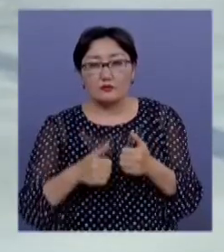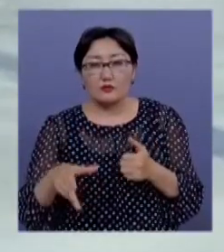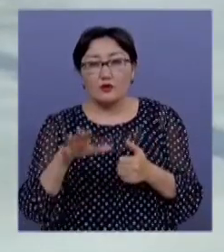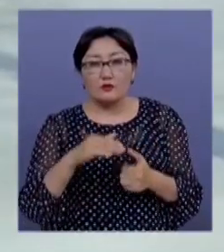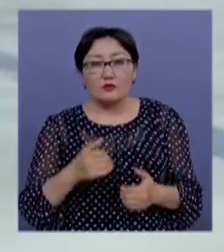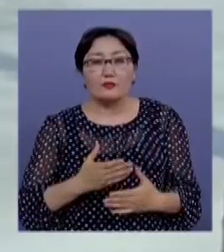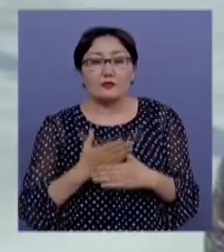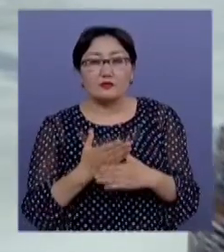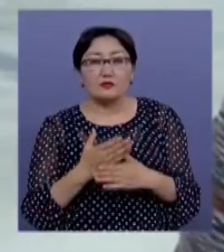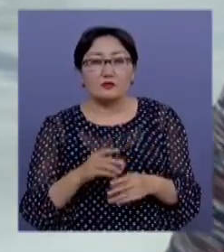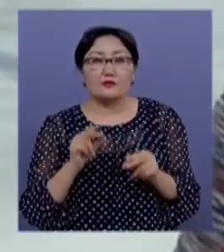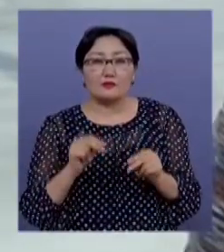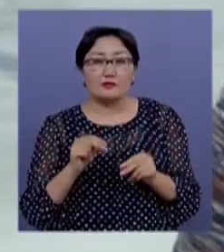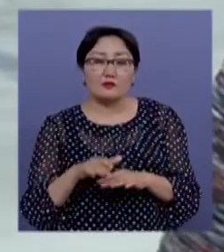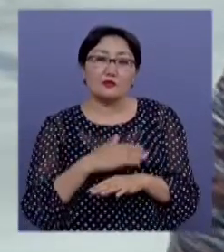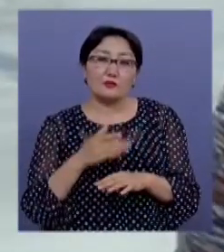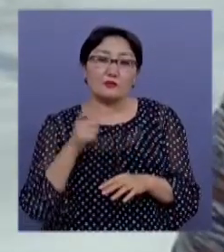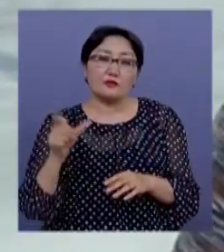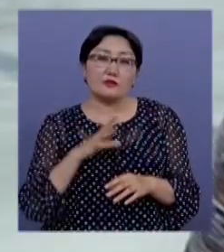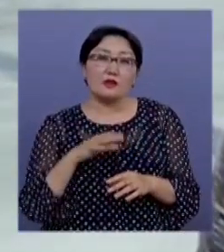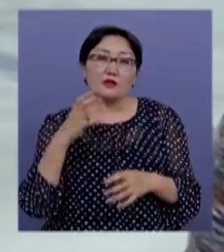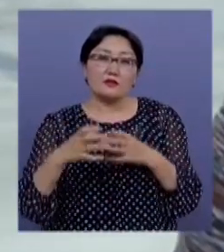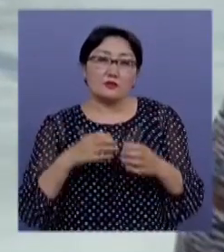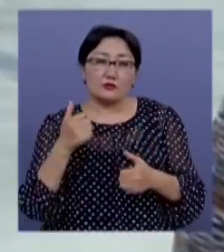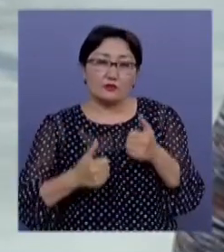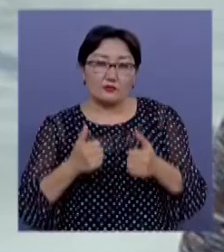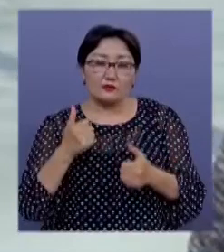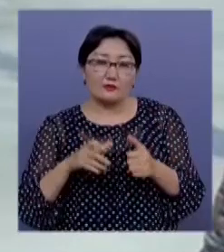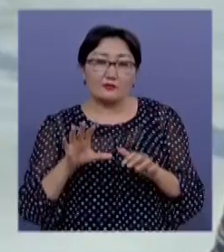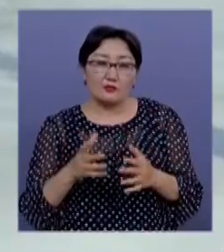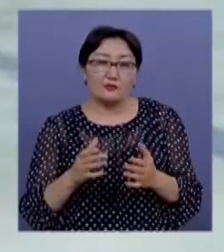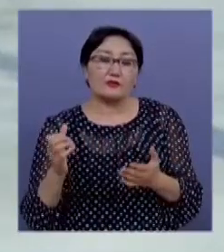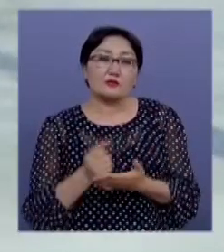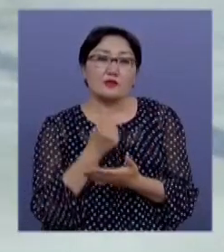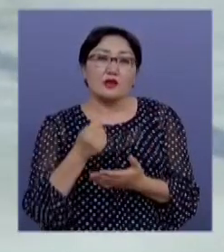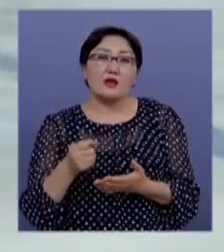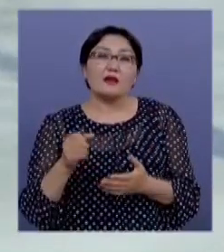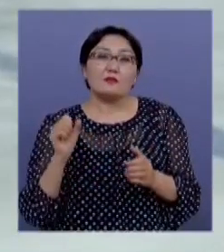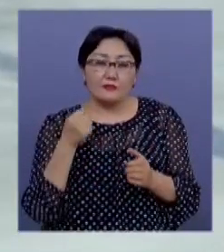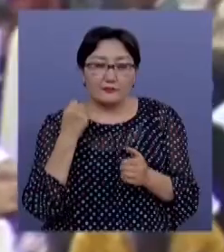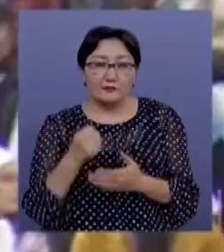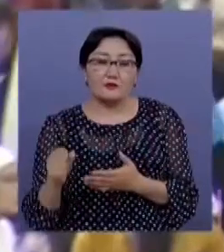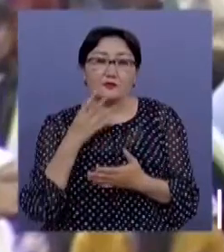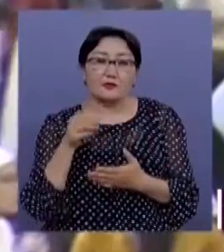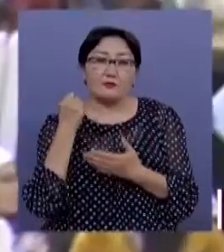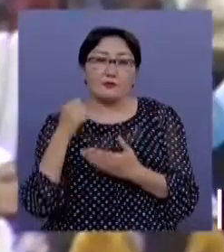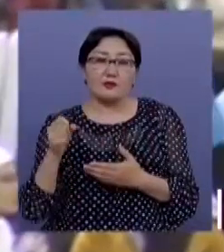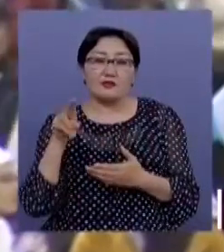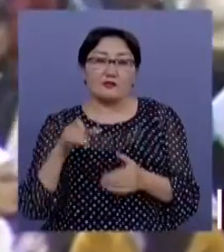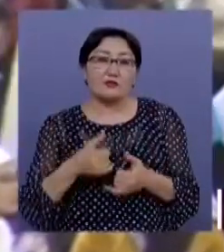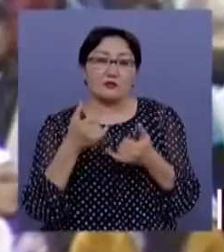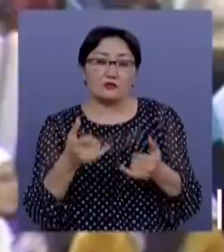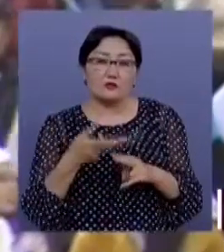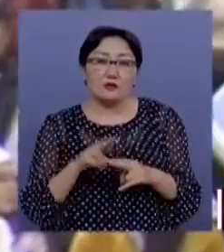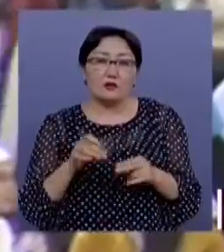септігін тигізді. Ол адал, ақкөңіл адам болатын. Егер әлемдік жарыстарда жеңіс тұғырынан көрінетін болсам, жеңісімді Дениске арнайтын едім. Денис Тен